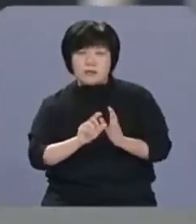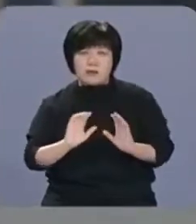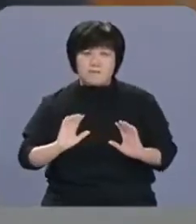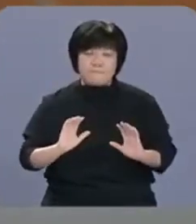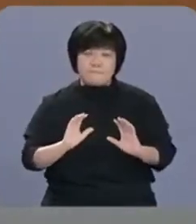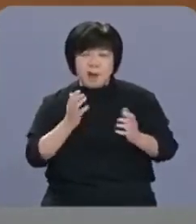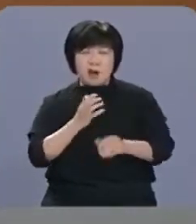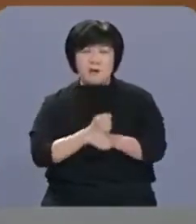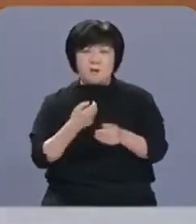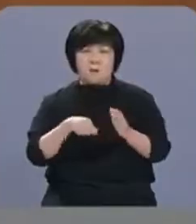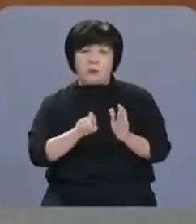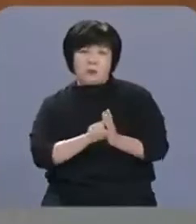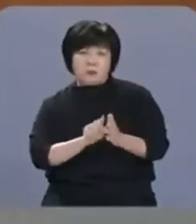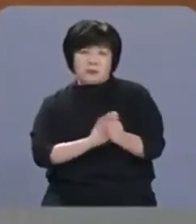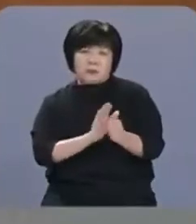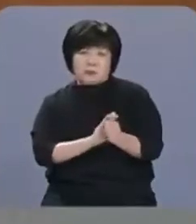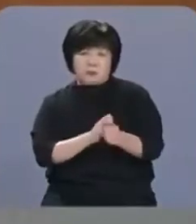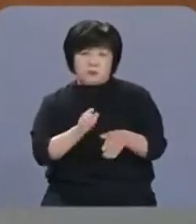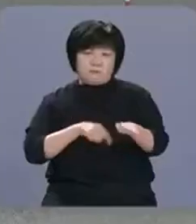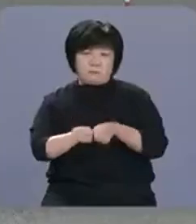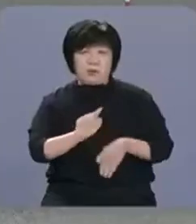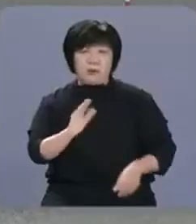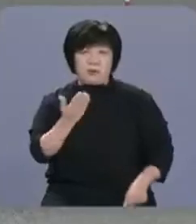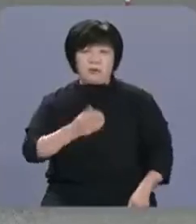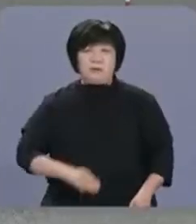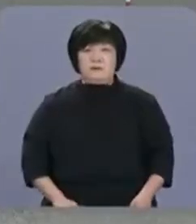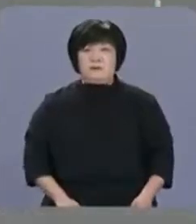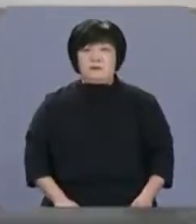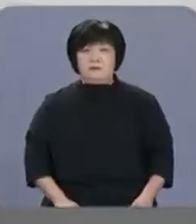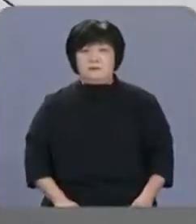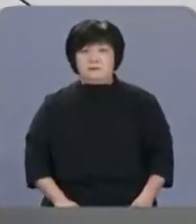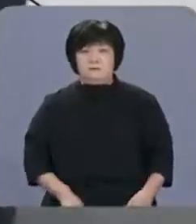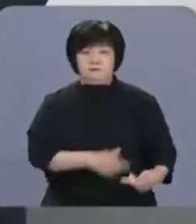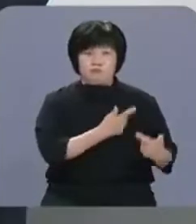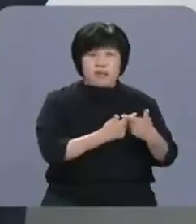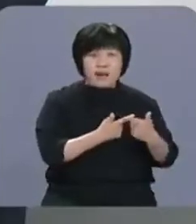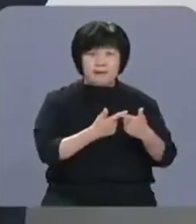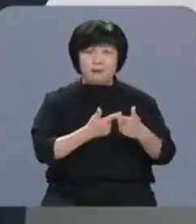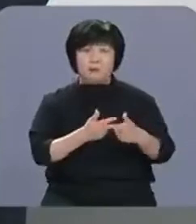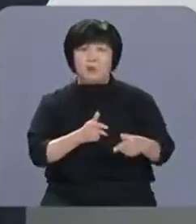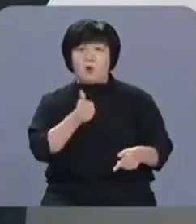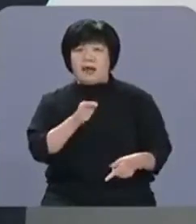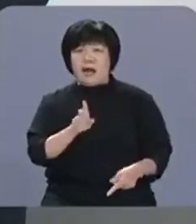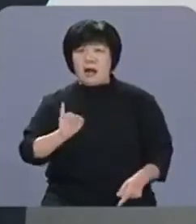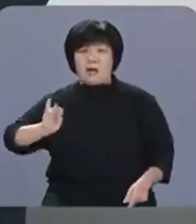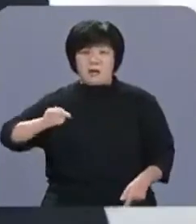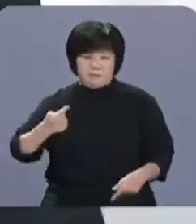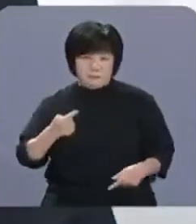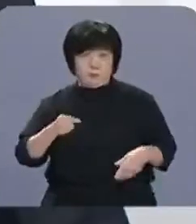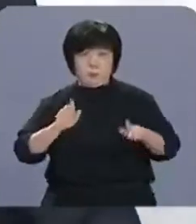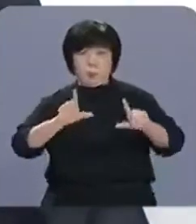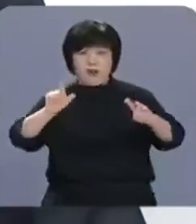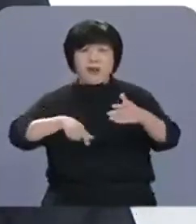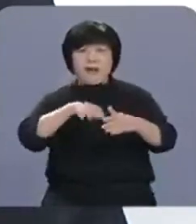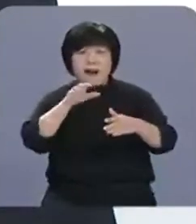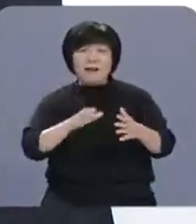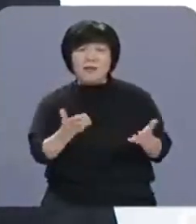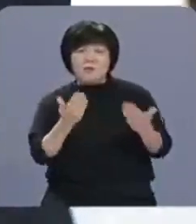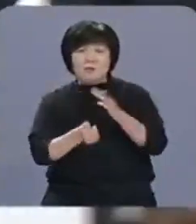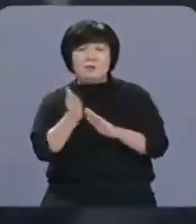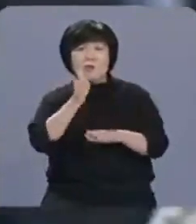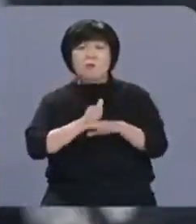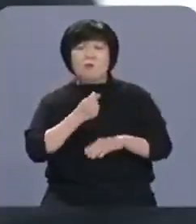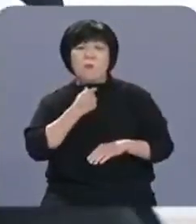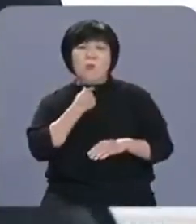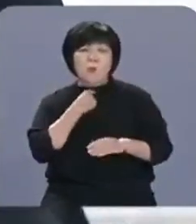위해 전폭적인 지원에 나설 예정입니다. 부산시와 BTS 소속사 하이브는 올해 안에 유치 성공을